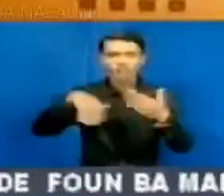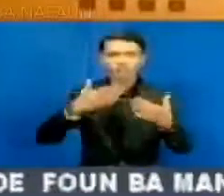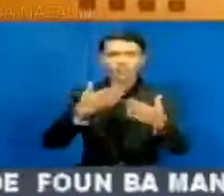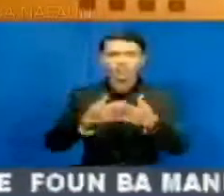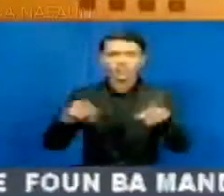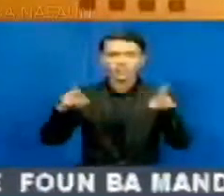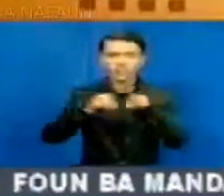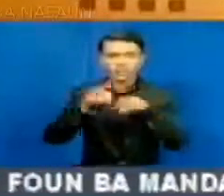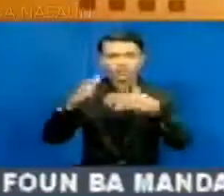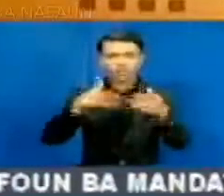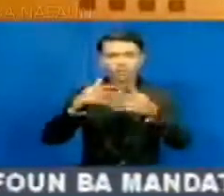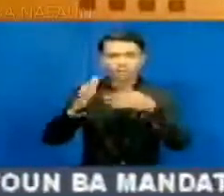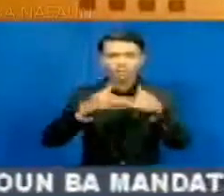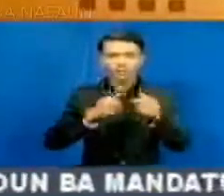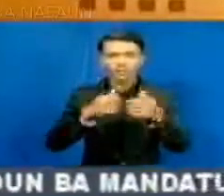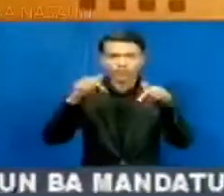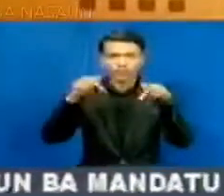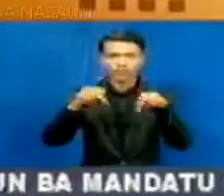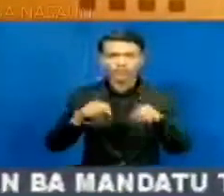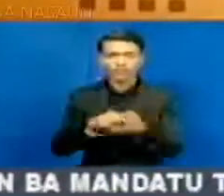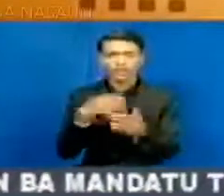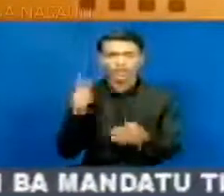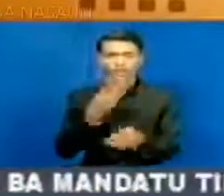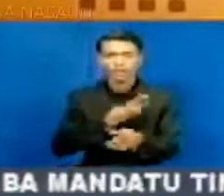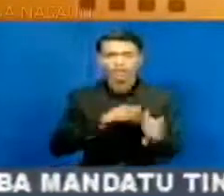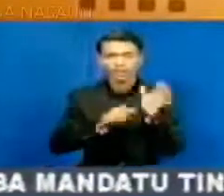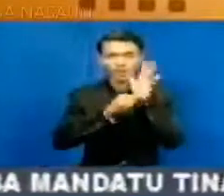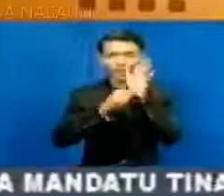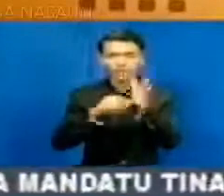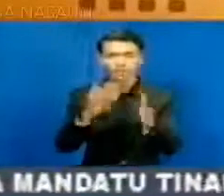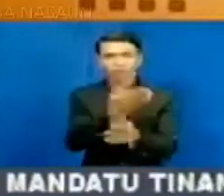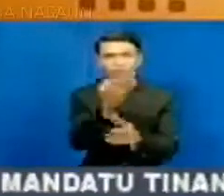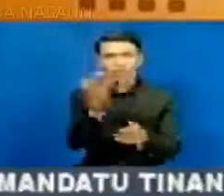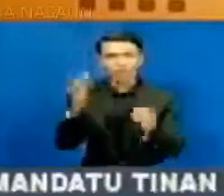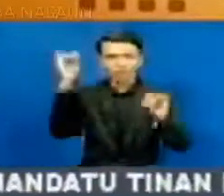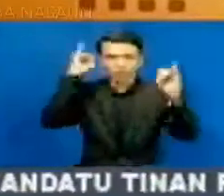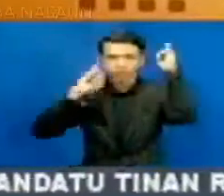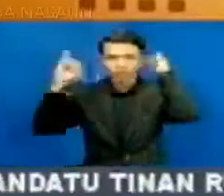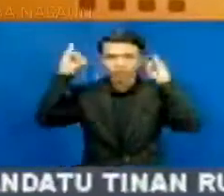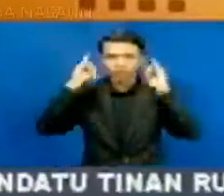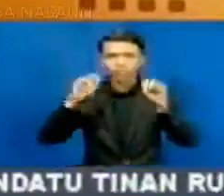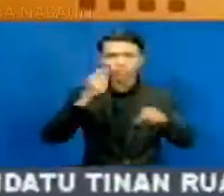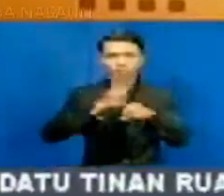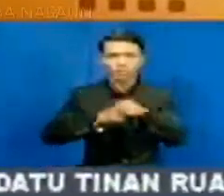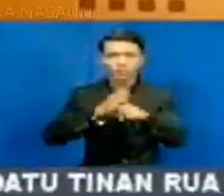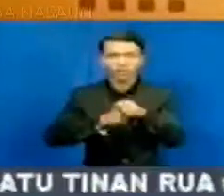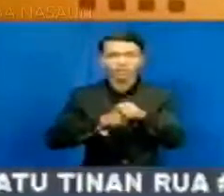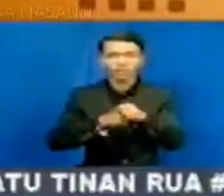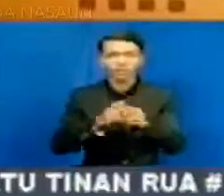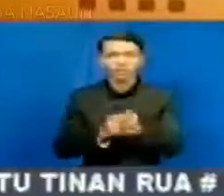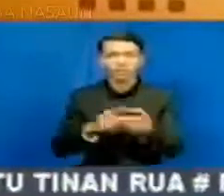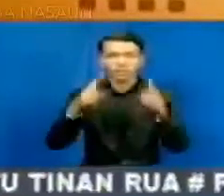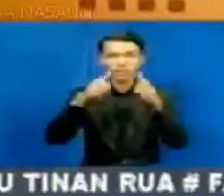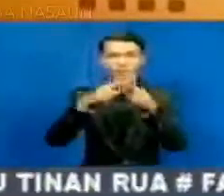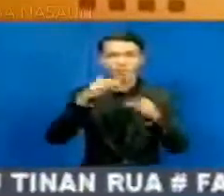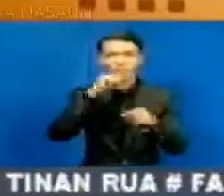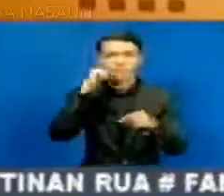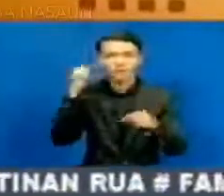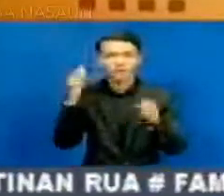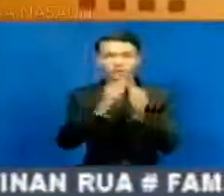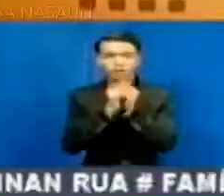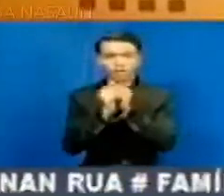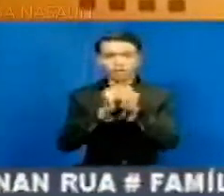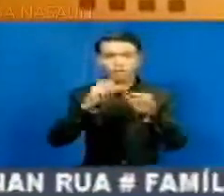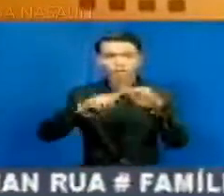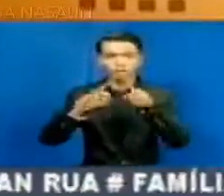Telespectadores, să ne stăm bai în segmentul ne. Amestia prezentă baita bocire informação previsão do tempo bai de São Abang Hamuto